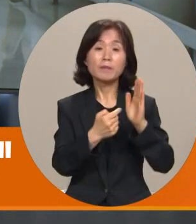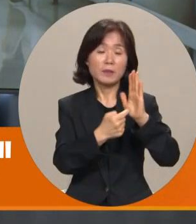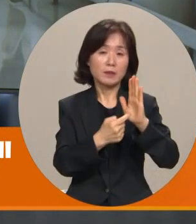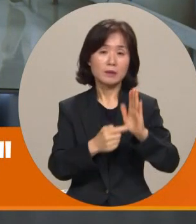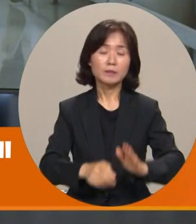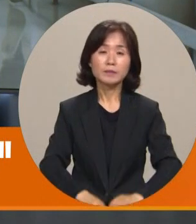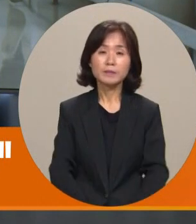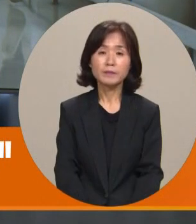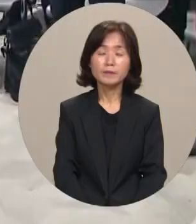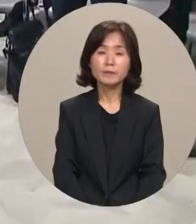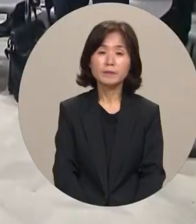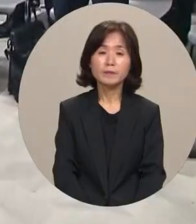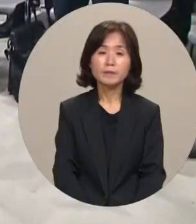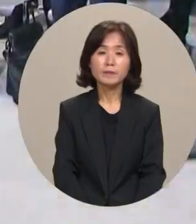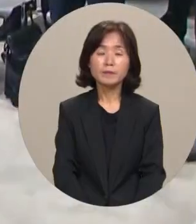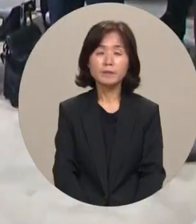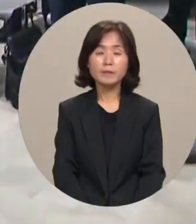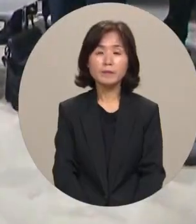기자입니다.